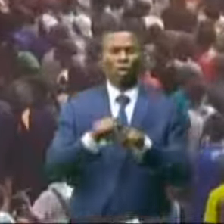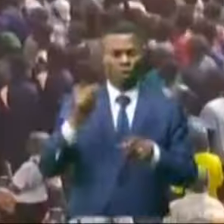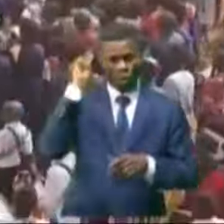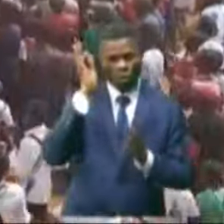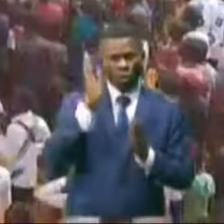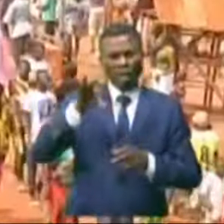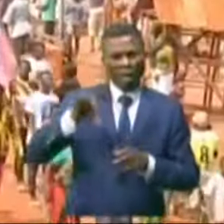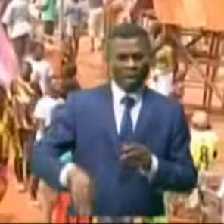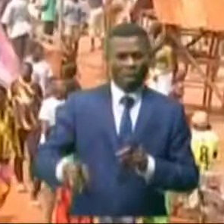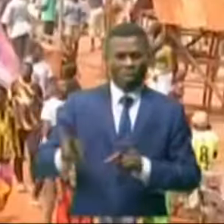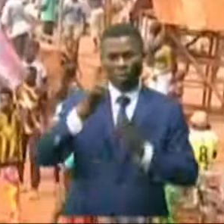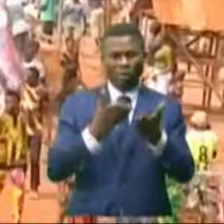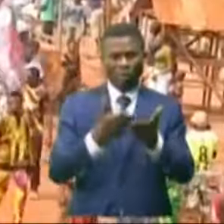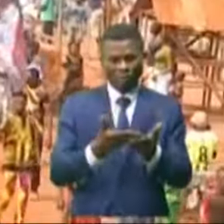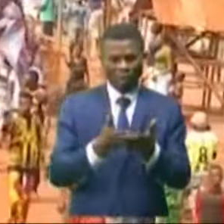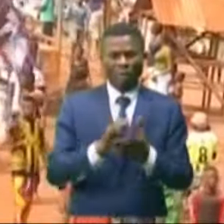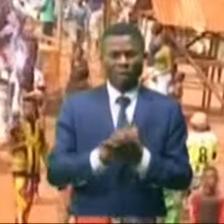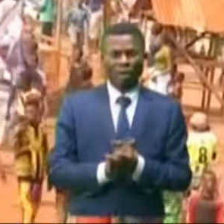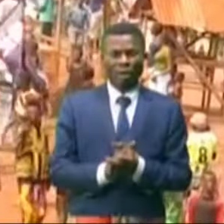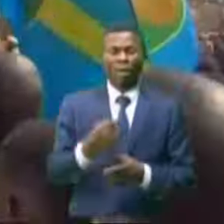sa population.